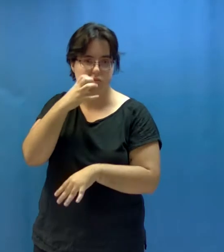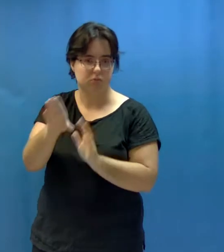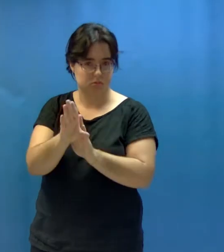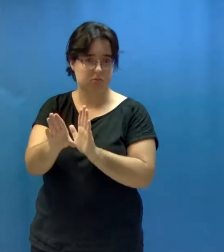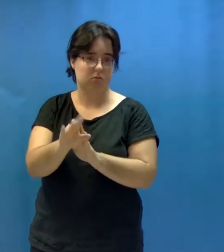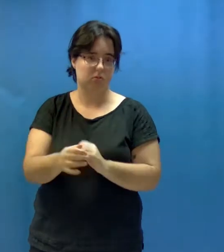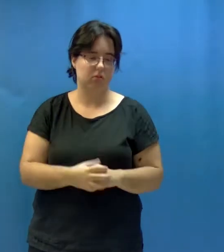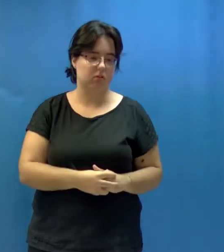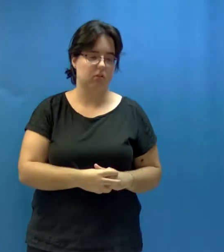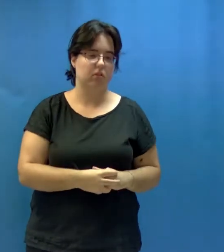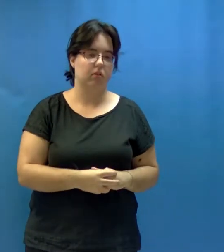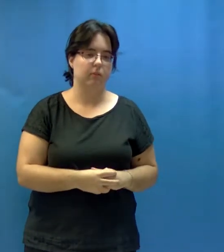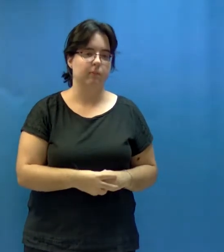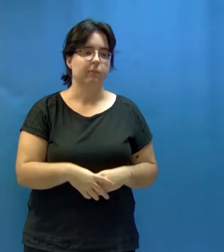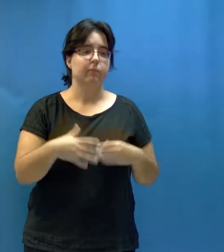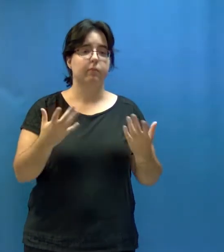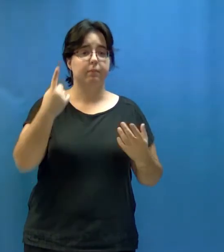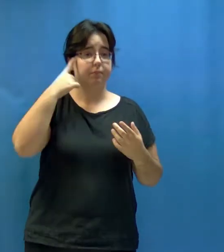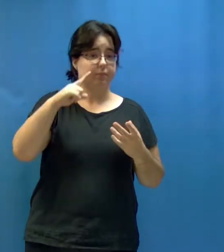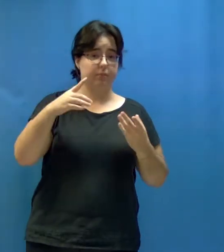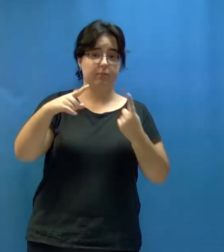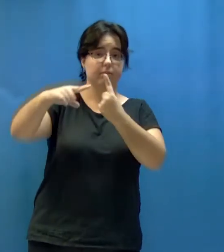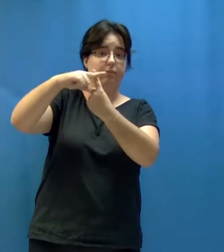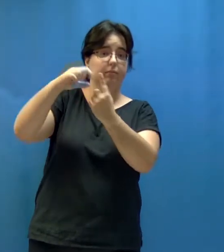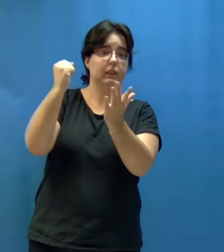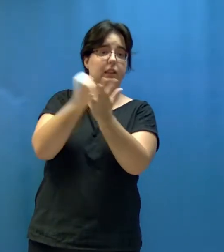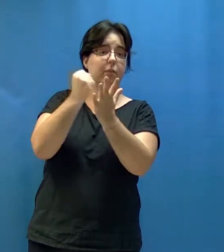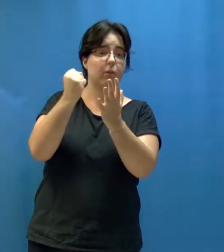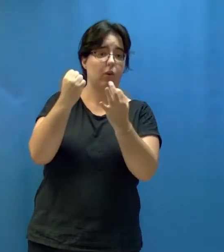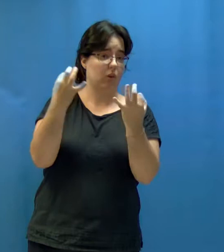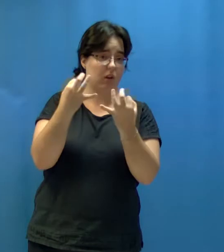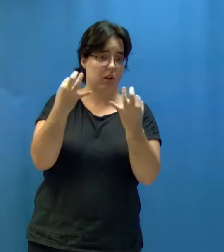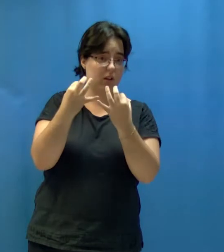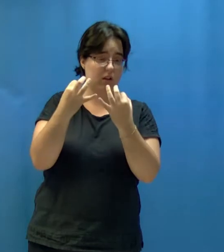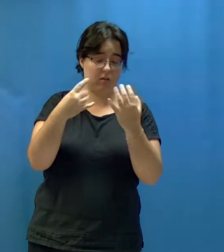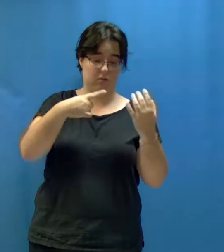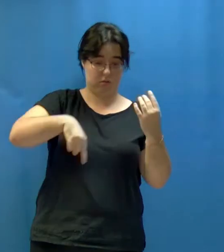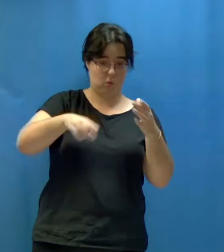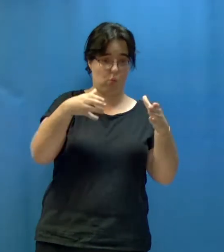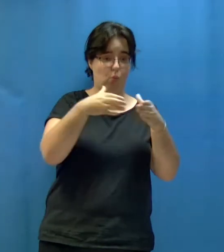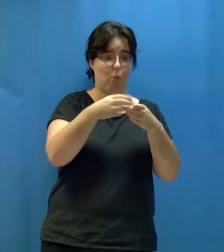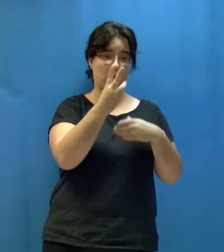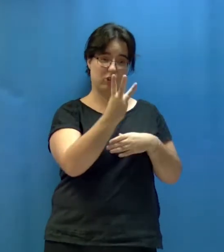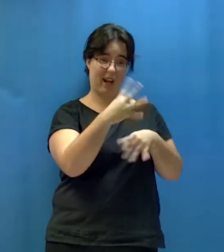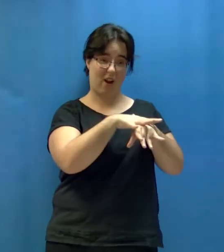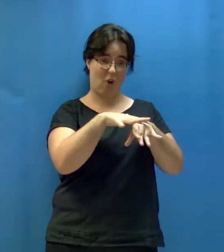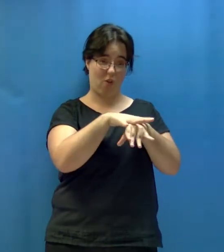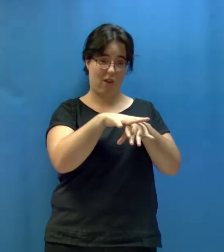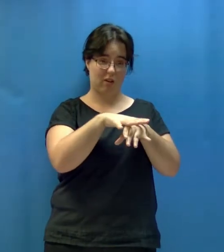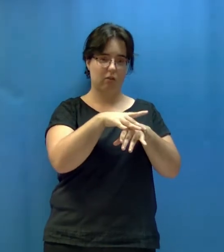ciutat. Ja veuen què és el que simbolitza aquesta creu. Els tres grups que sustentem el govern ens van comprometre a